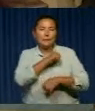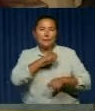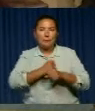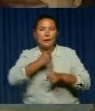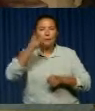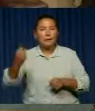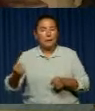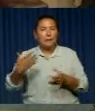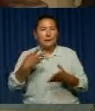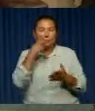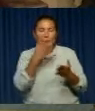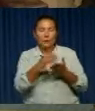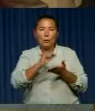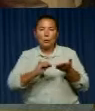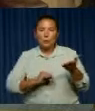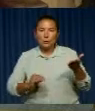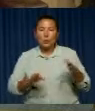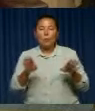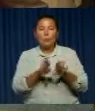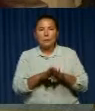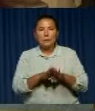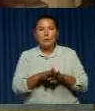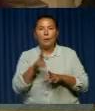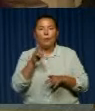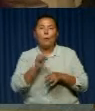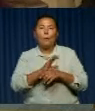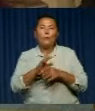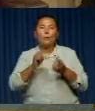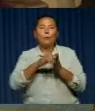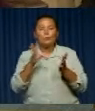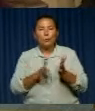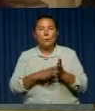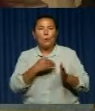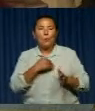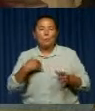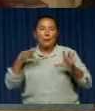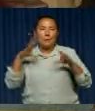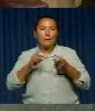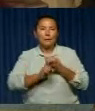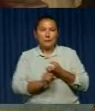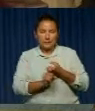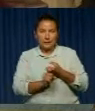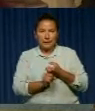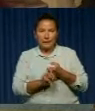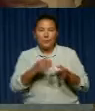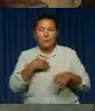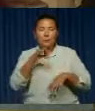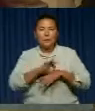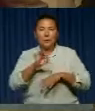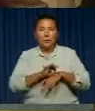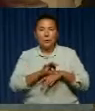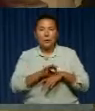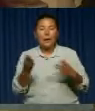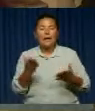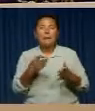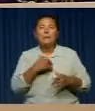егер дәрігер күмән туындырады, осы да туберкулез бе екен? Солай, өкпеде барлық нәрсе бар. Туберкулезде өкпенің ауруы. Бұда